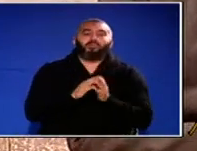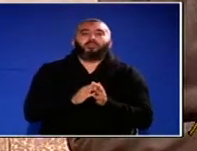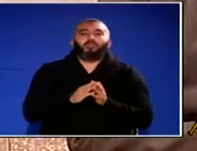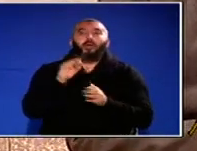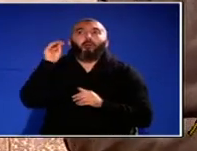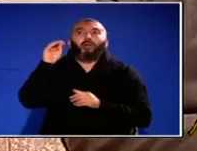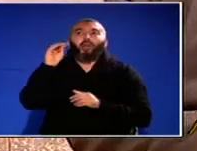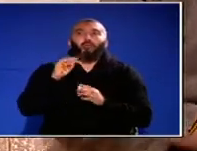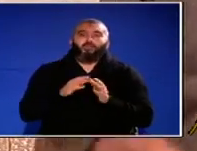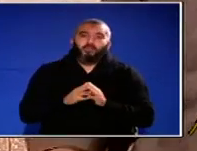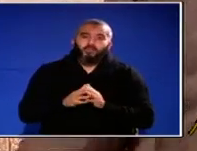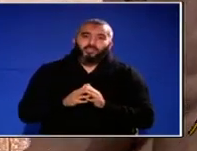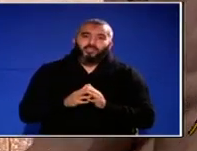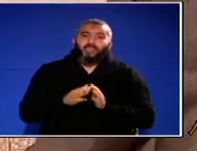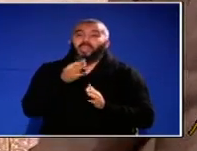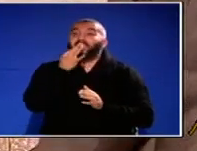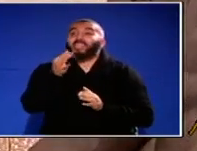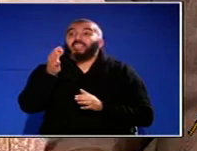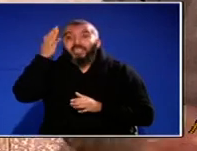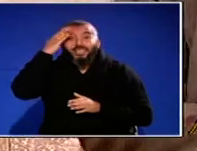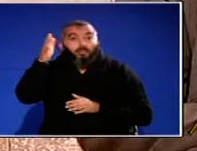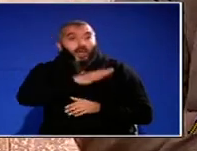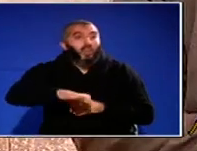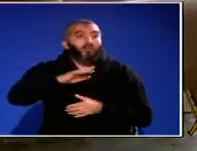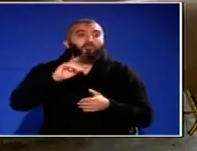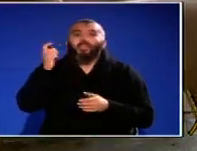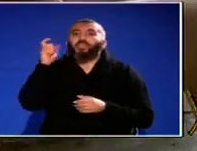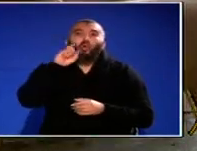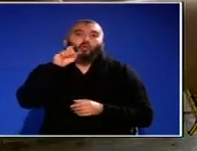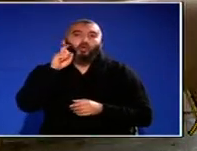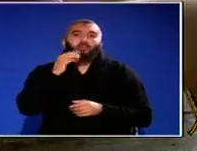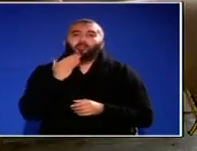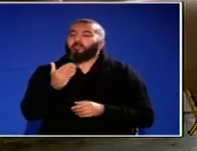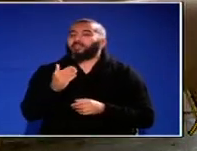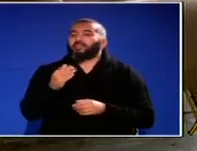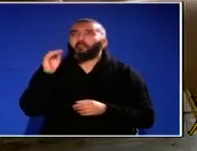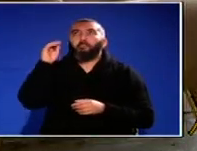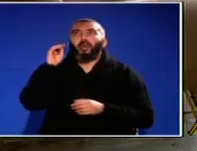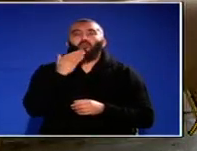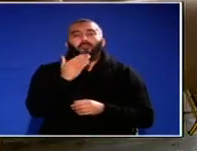الله يهنيك ستي. الله يحفظك يبلغوك السلام وتحياتنا الناس المغير جميعا.